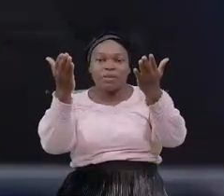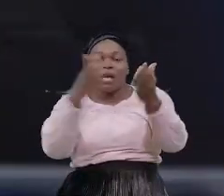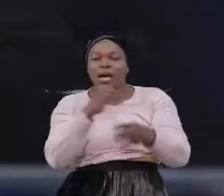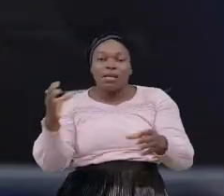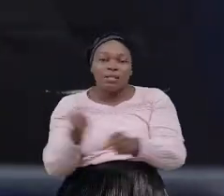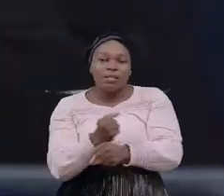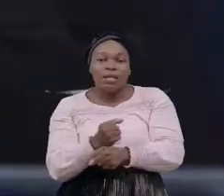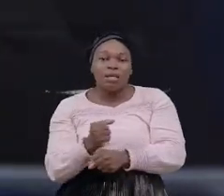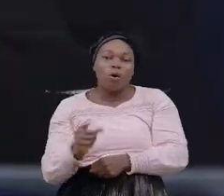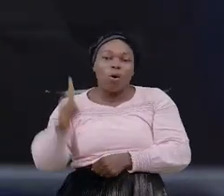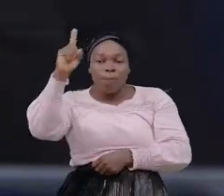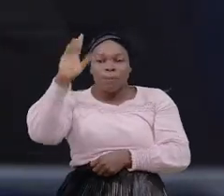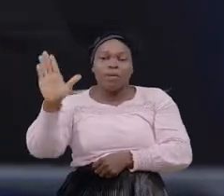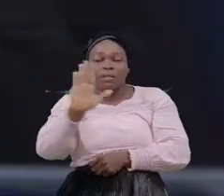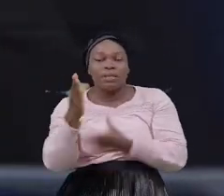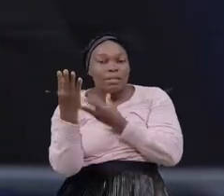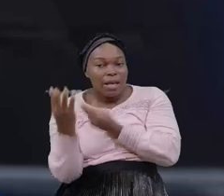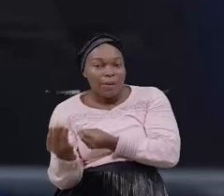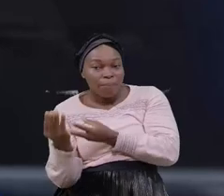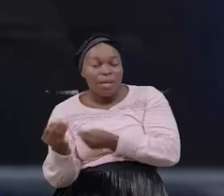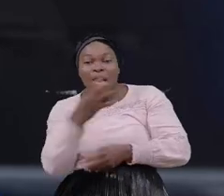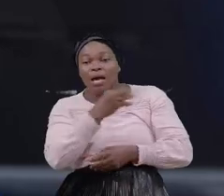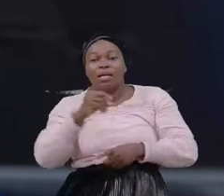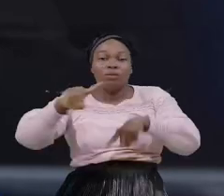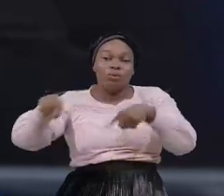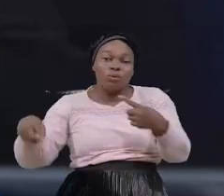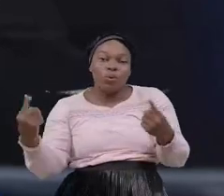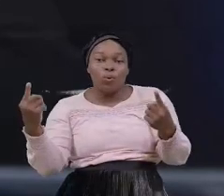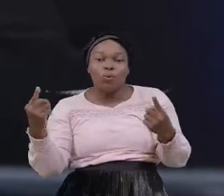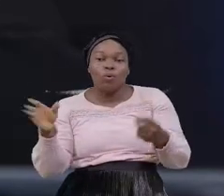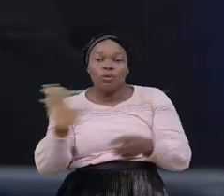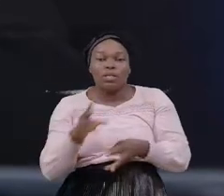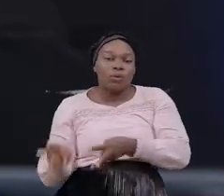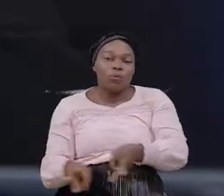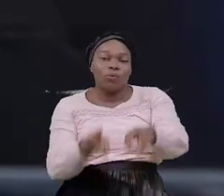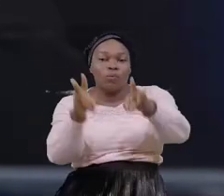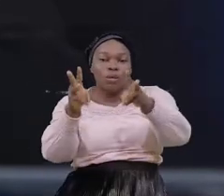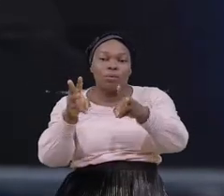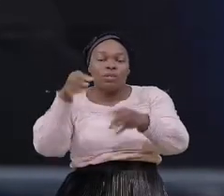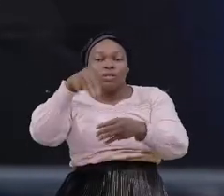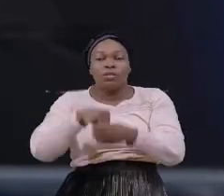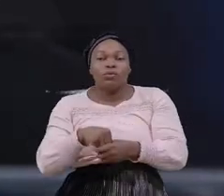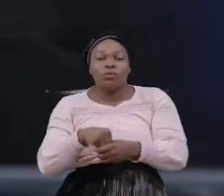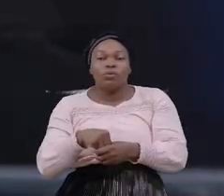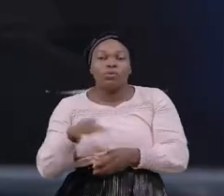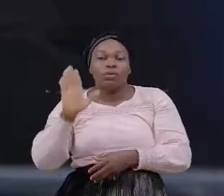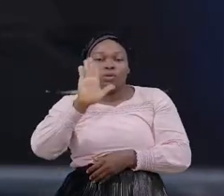au paralytique, lève-toi, prends ton lit et va dans ta maison.